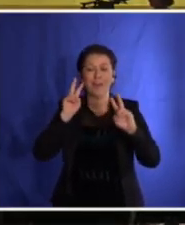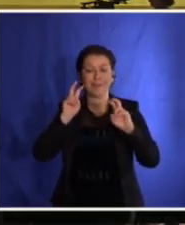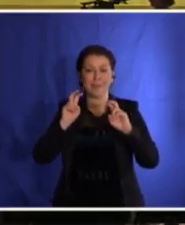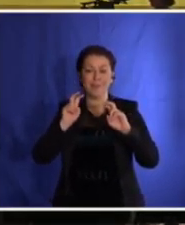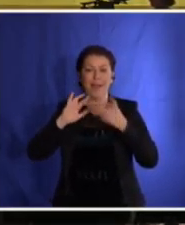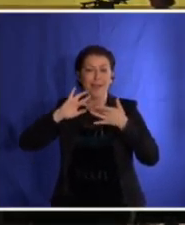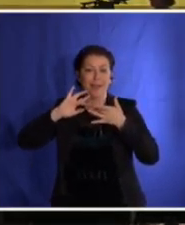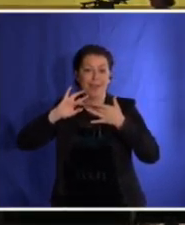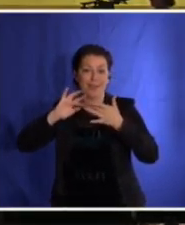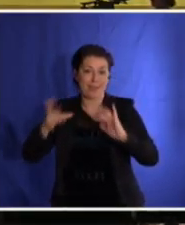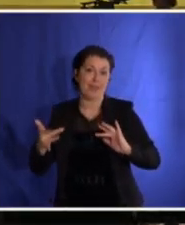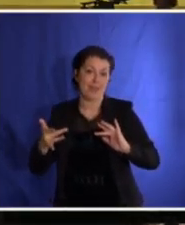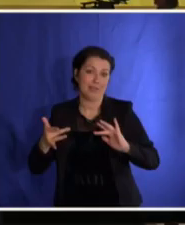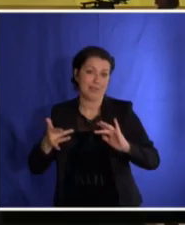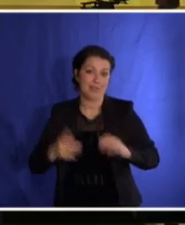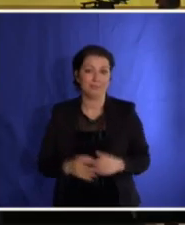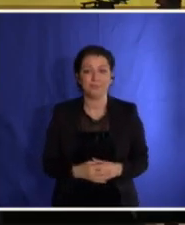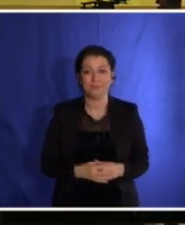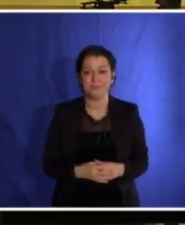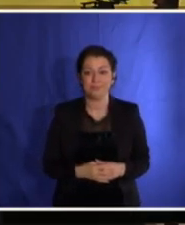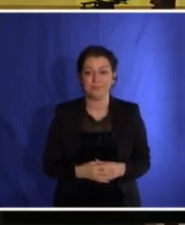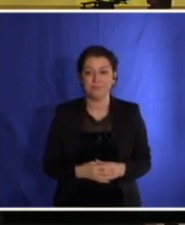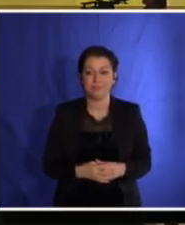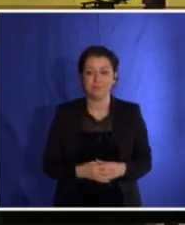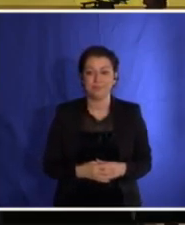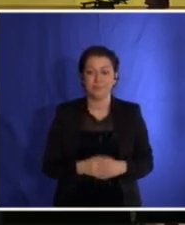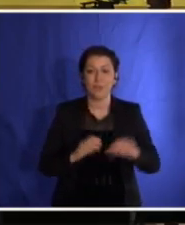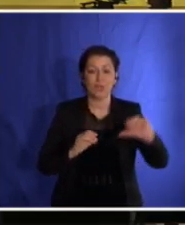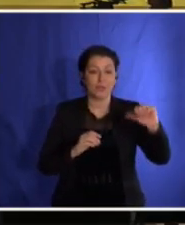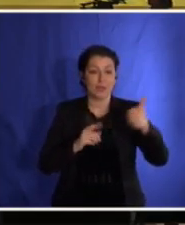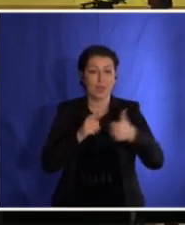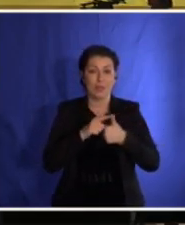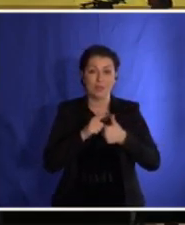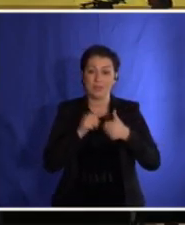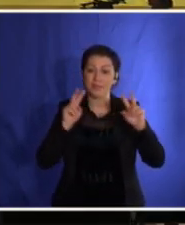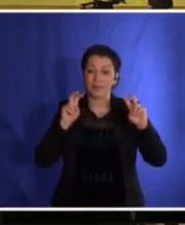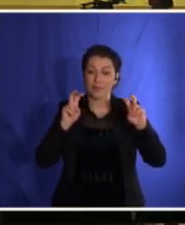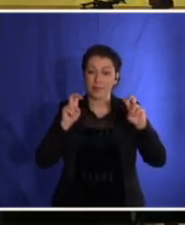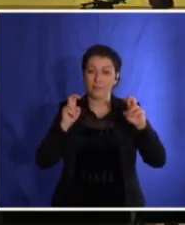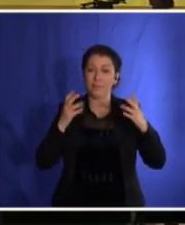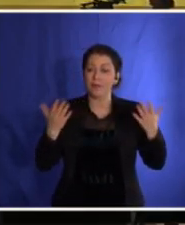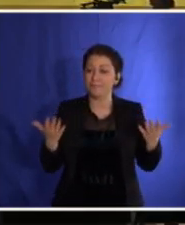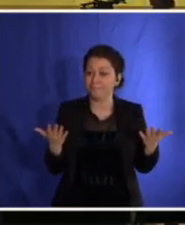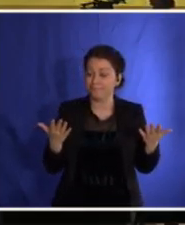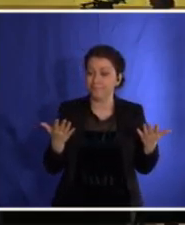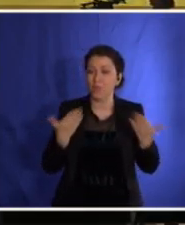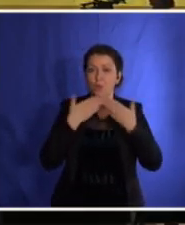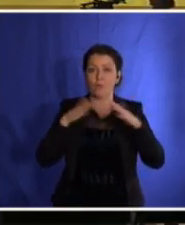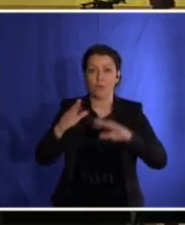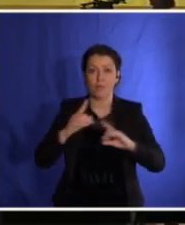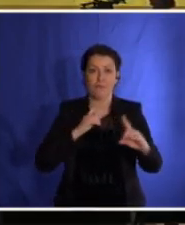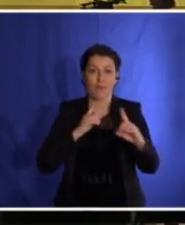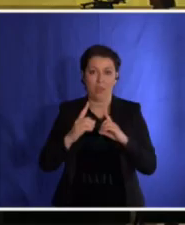Internetmobilität. Ich möchte zum ersten Thema kommen, der öffentliche Verkehr.